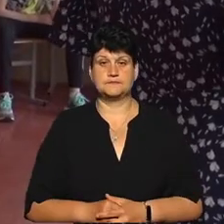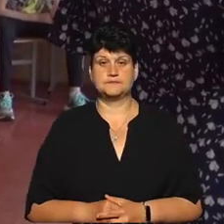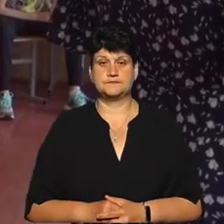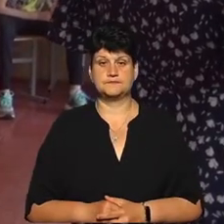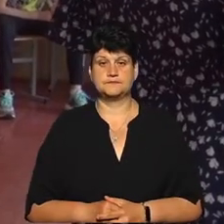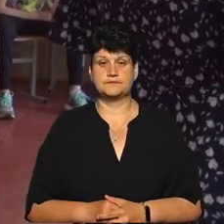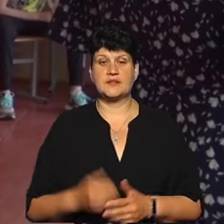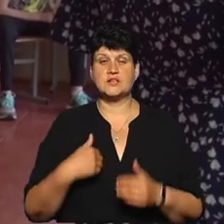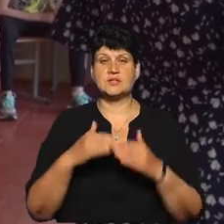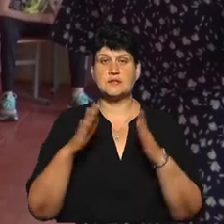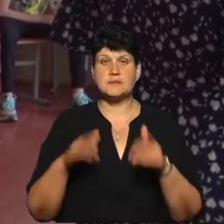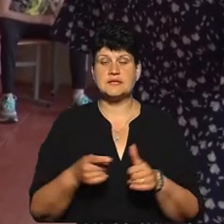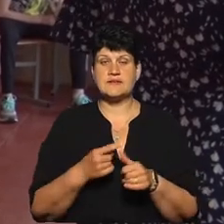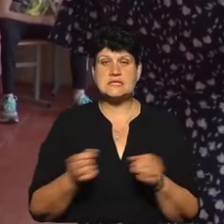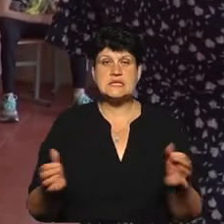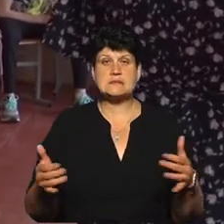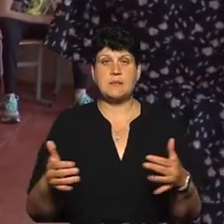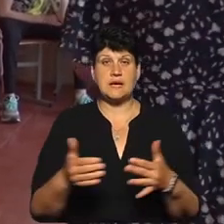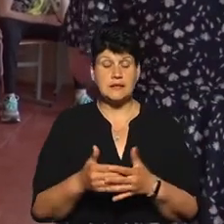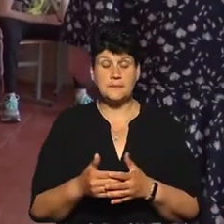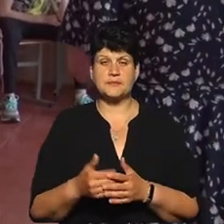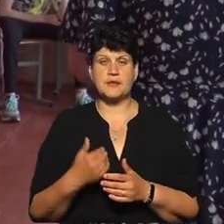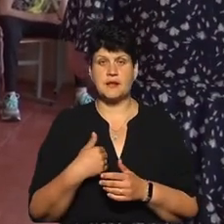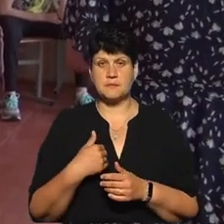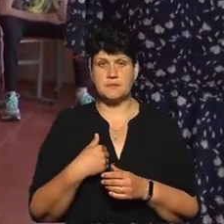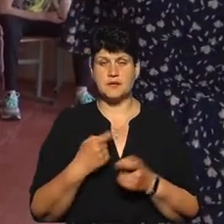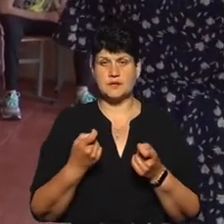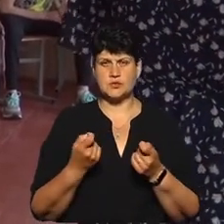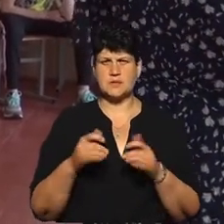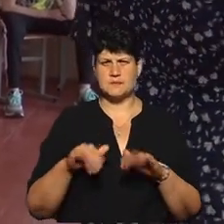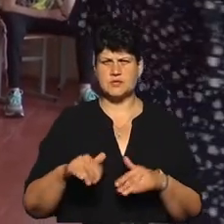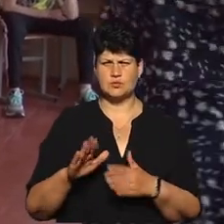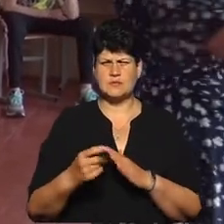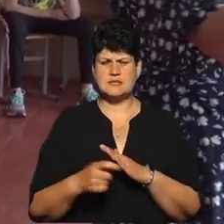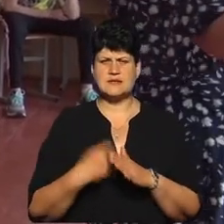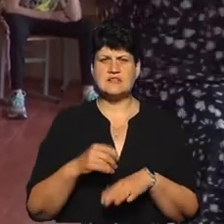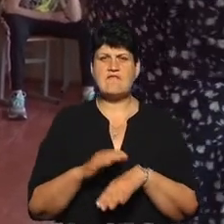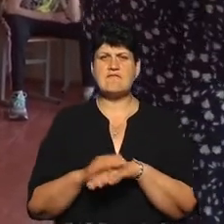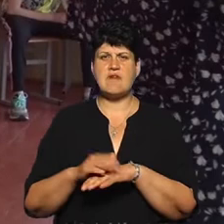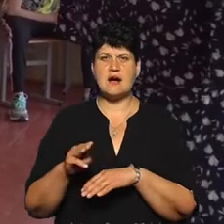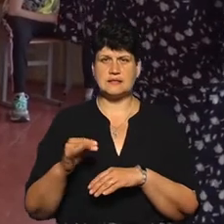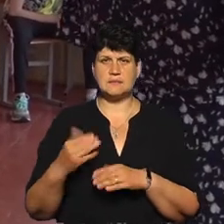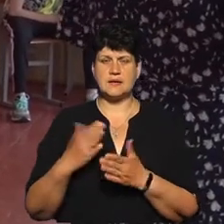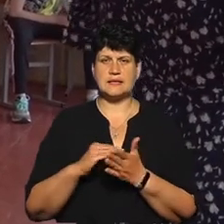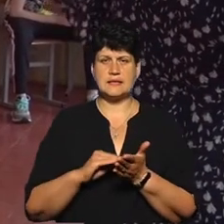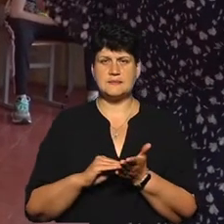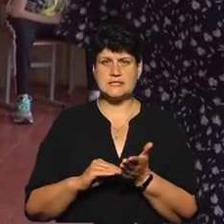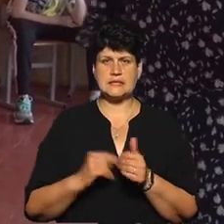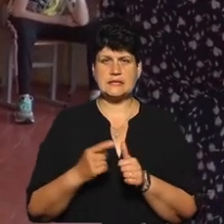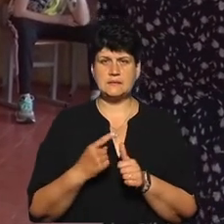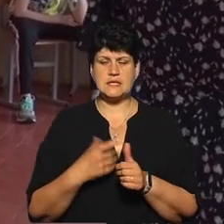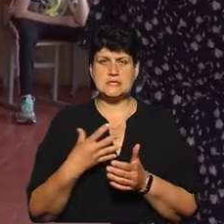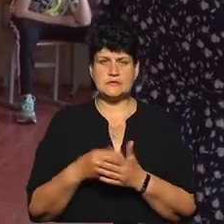«Збиранка», ось, і ми трошки пізніше будемо з ними дізнаватися факти. Вони мають типу, написати імена своїх колег тут